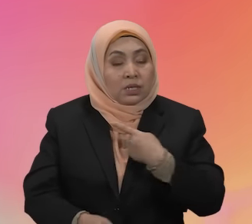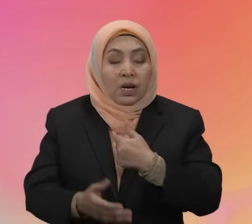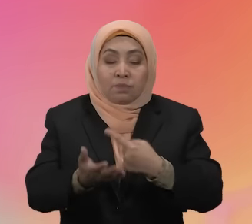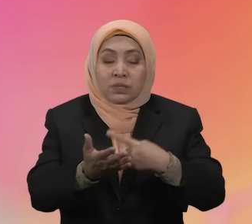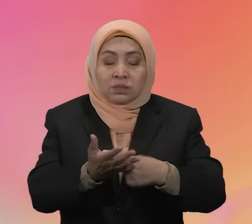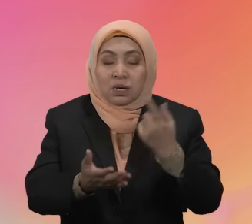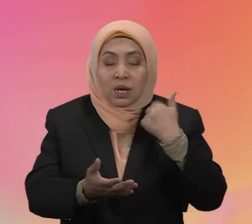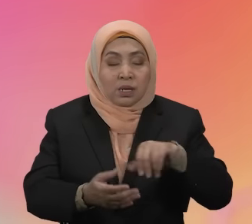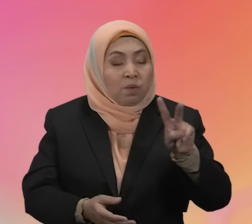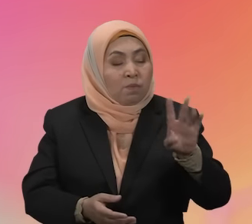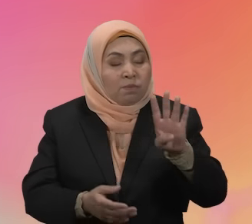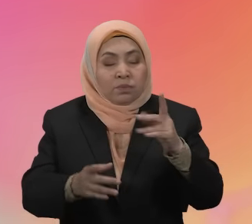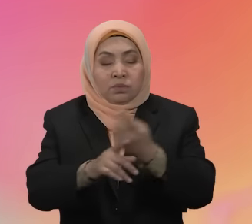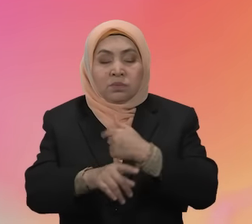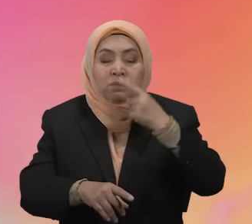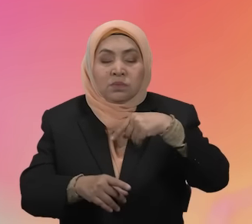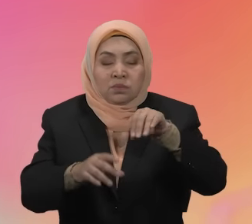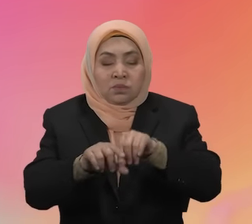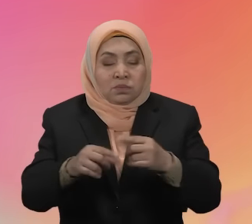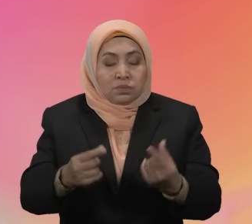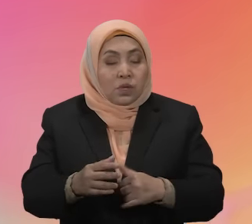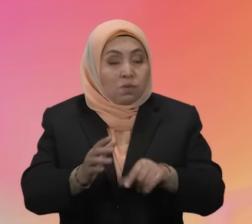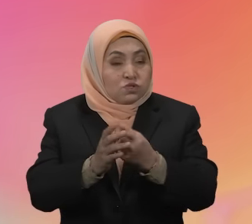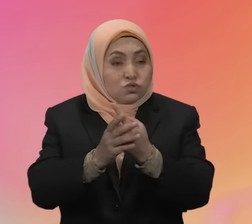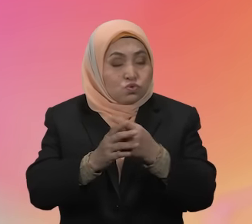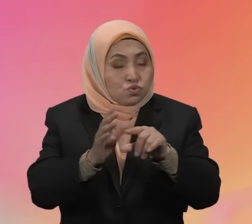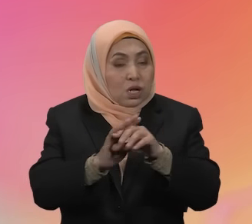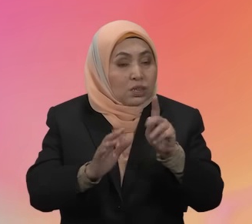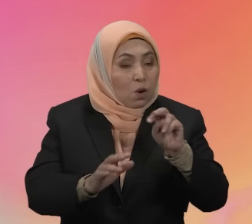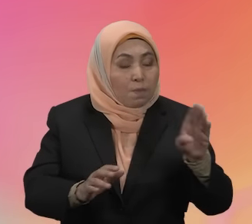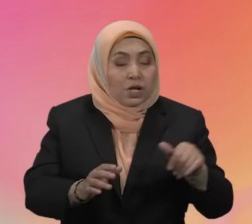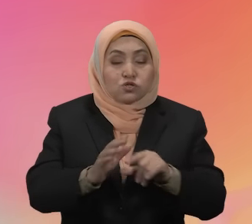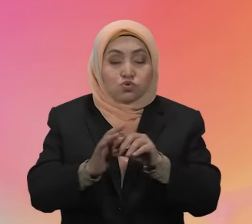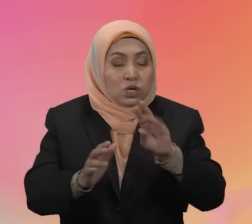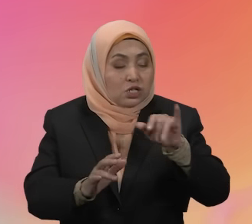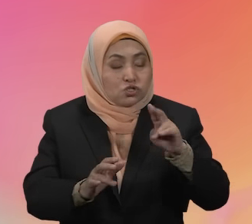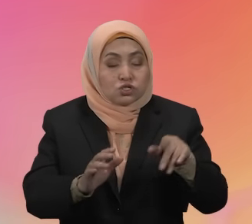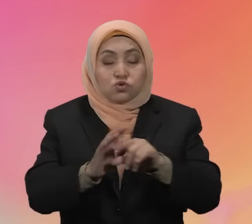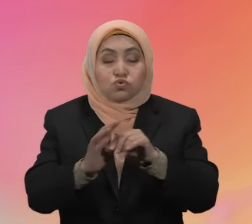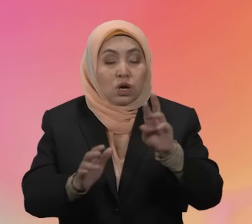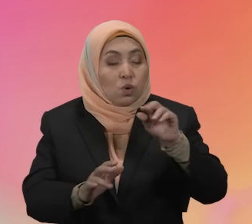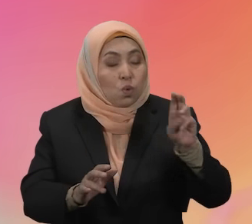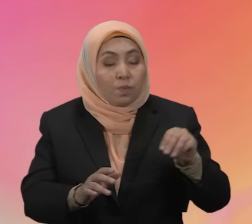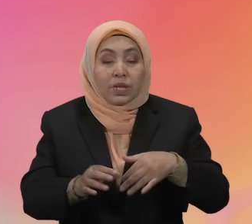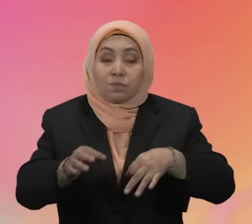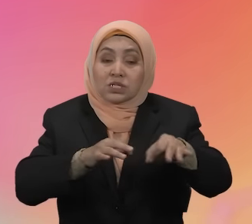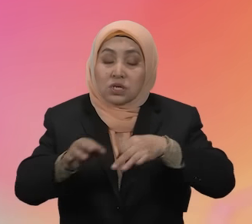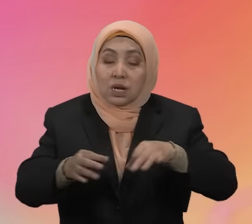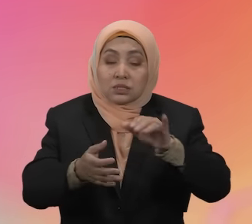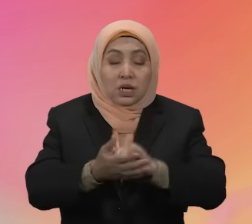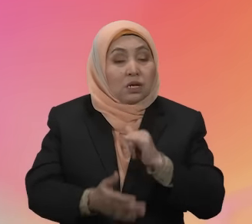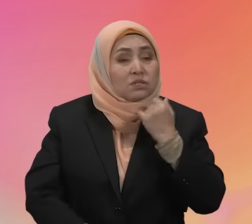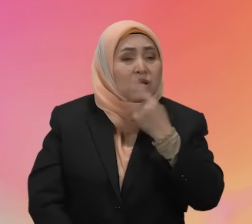dah bincang tadi. 24 kali disebut dalam Al-Quran, muncul dalam surah At-Taubah, dalam surah Al-Hijr, dalam surah Ar-Rum, nak menjelaskan